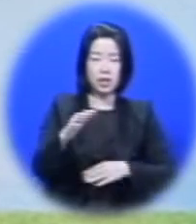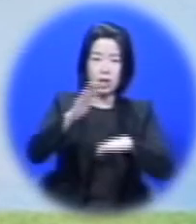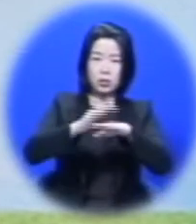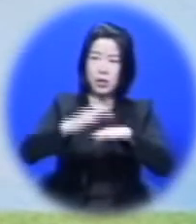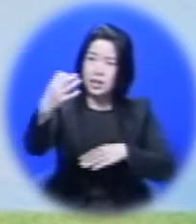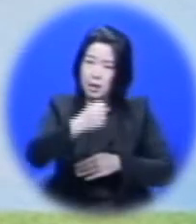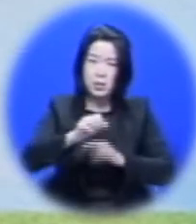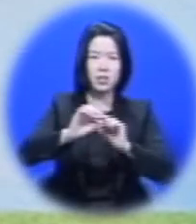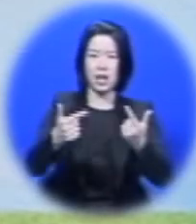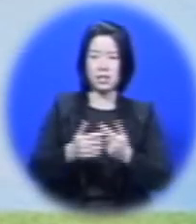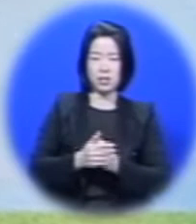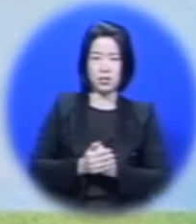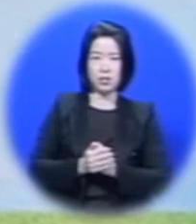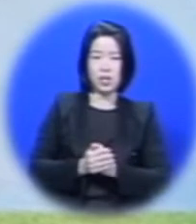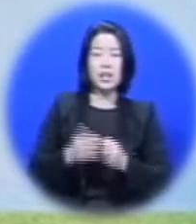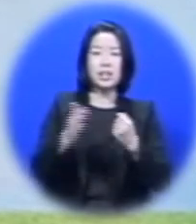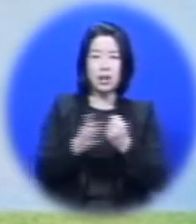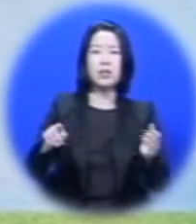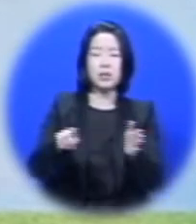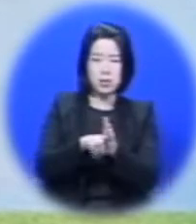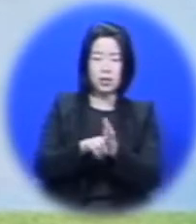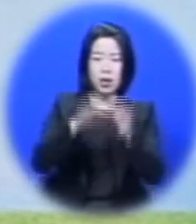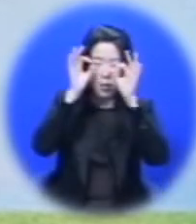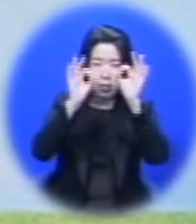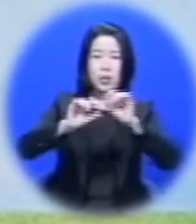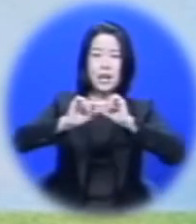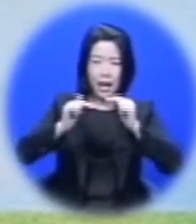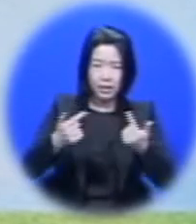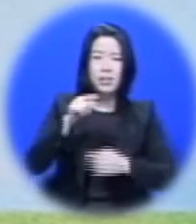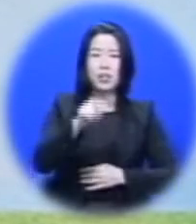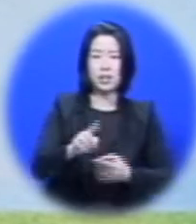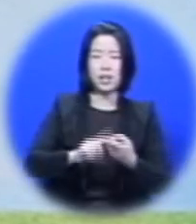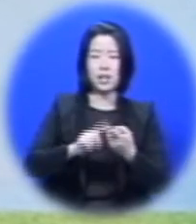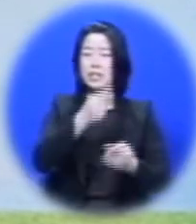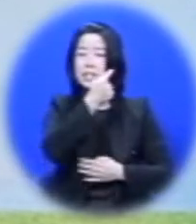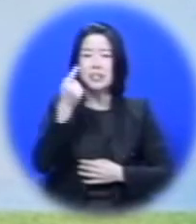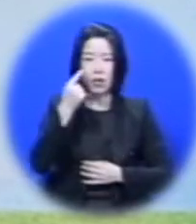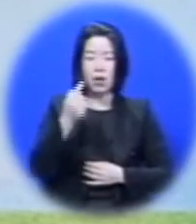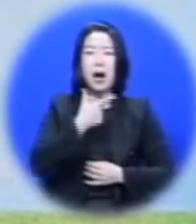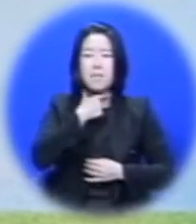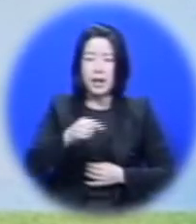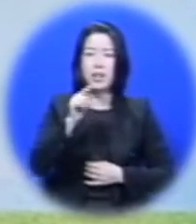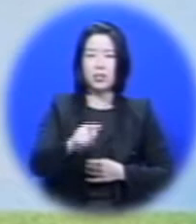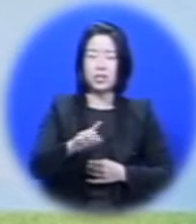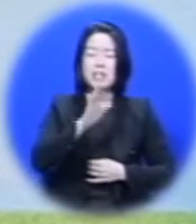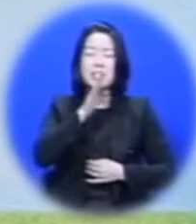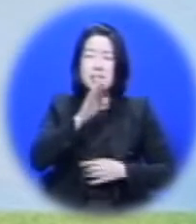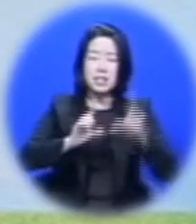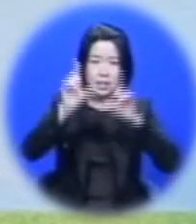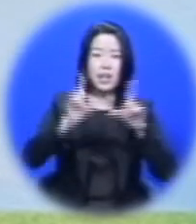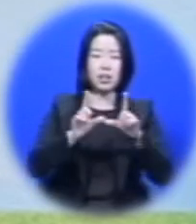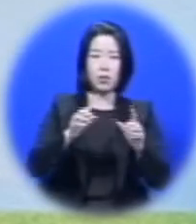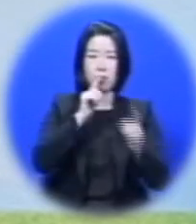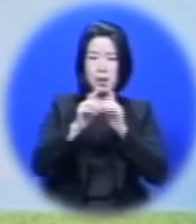잡히는 것도 아닙니다. 그래서 믿음은 보이지 않는 것의 증거라, 바라는 것의 실상이라고 그렇게 말한